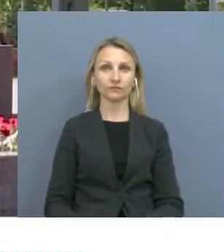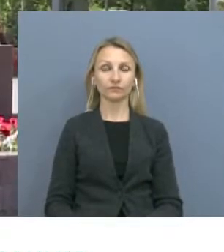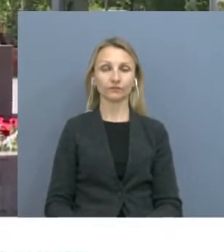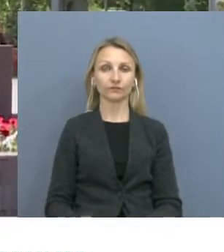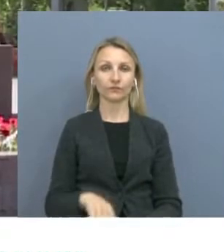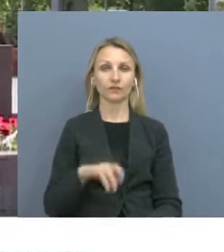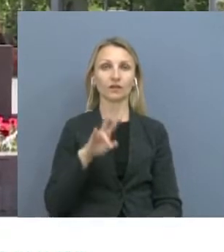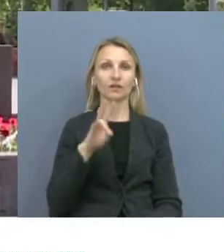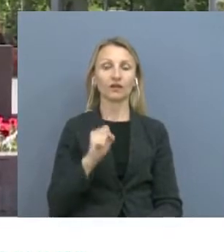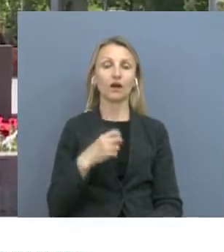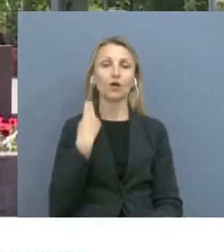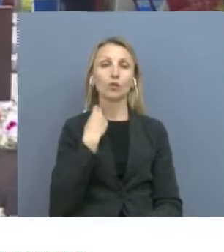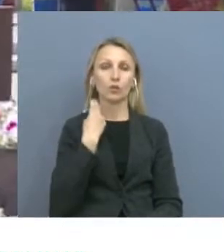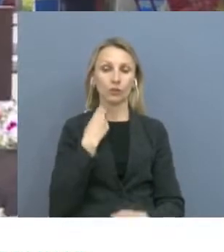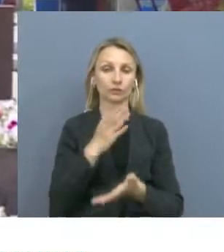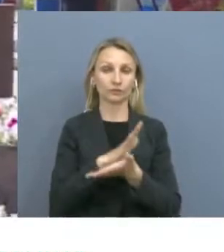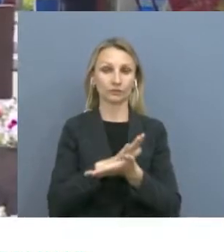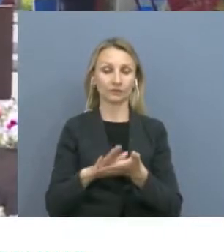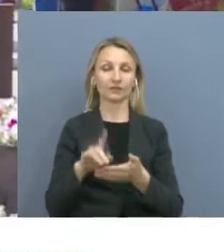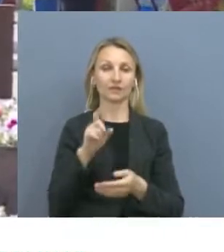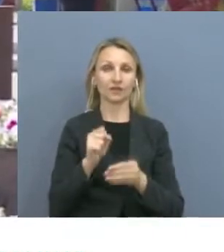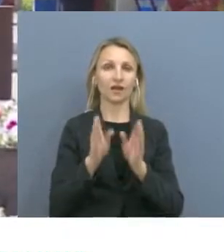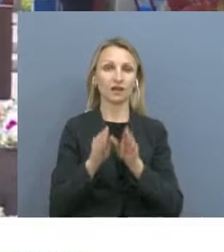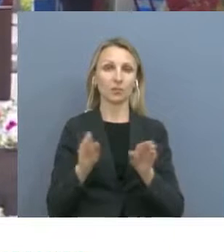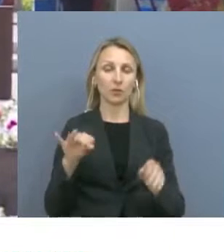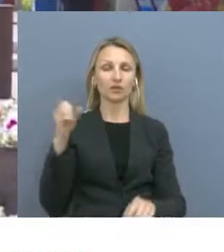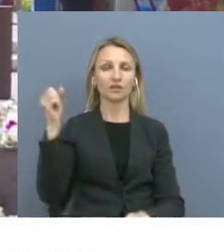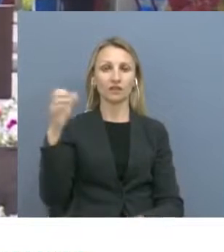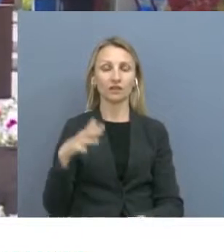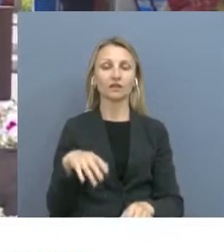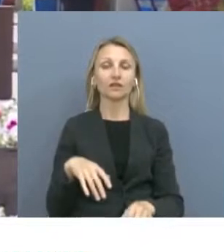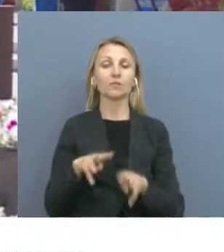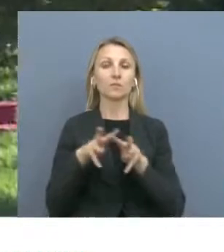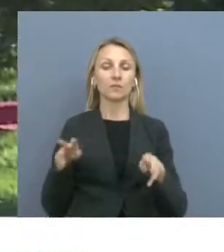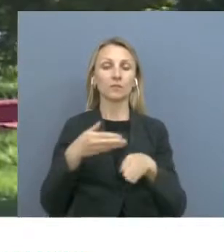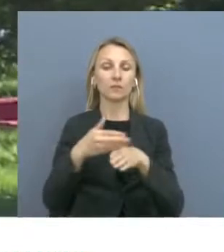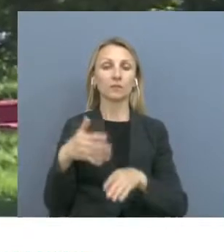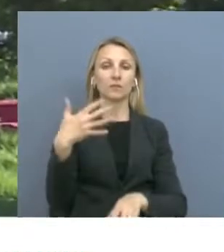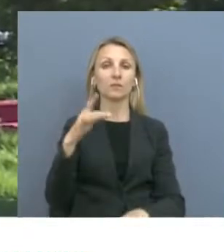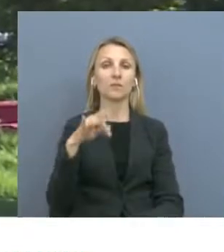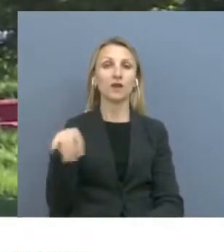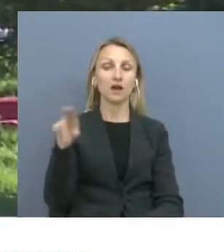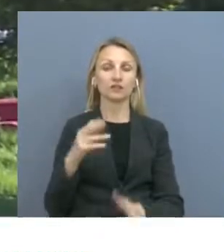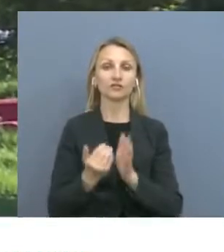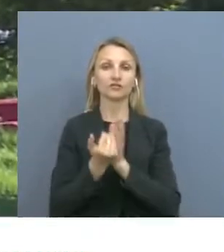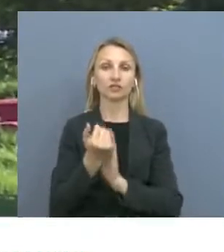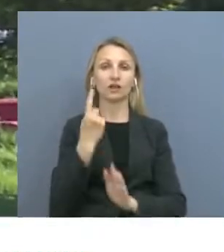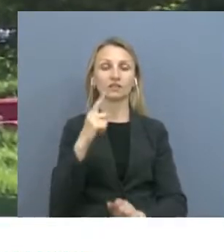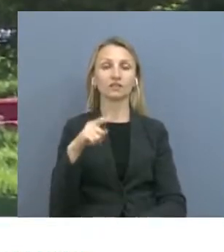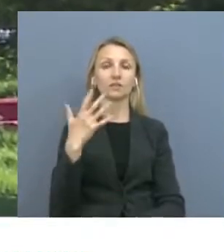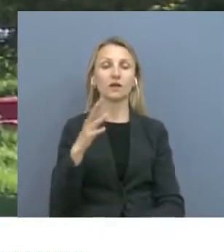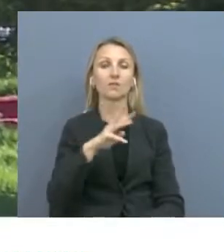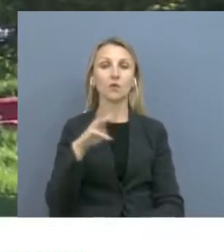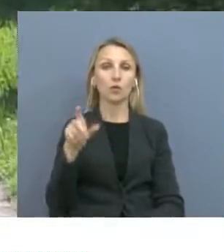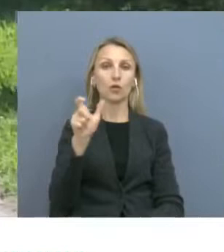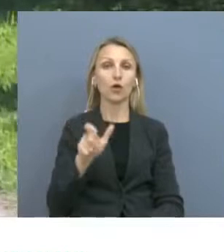На погашение коммунального долга за апрель-май правительство выделило около 50 миллиардов тенге. Свыше 1,5 миллиона